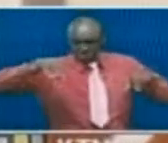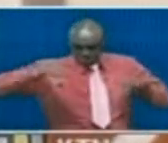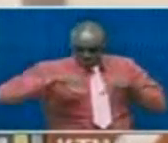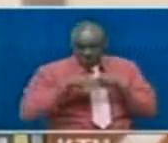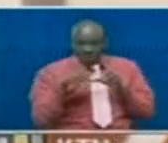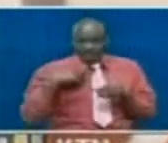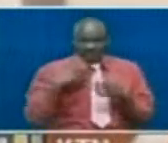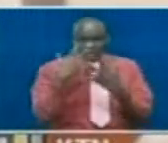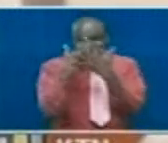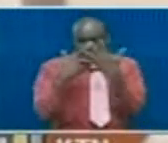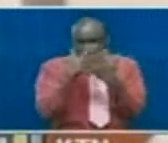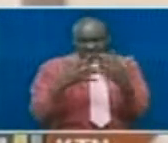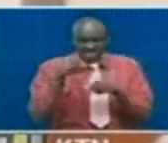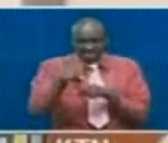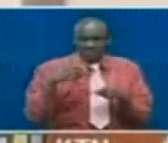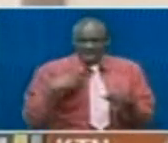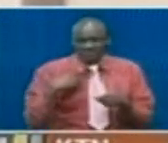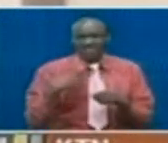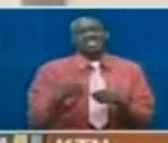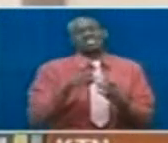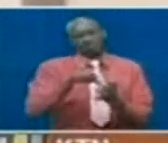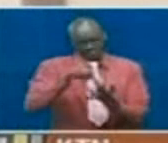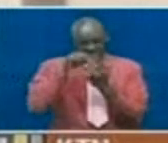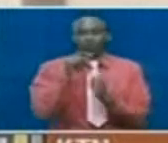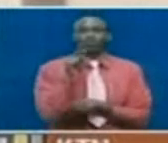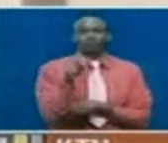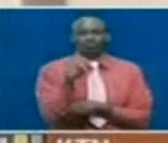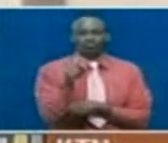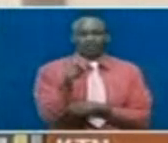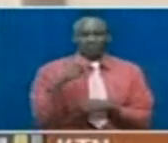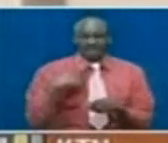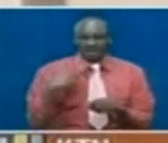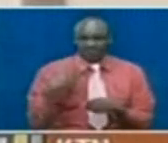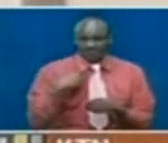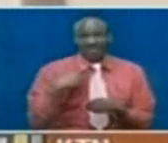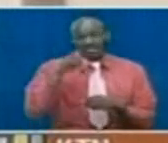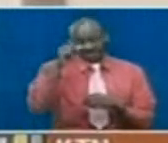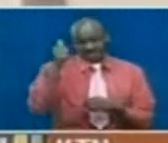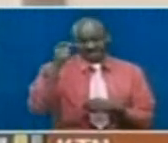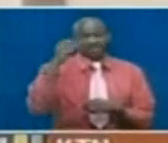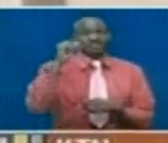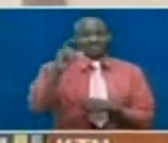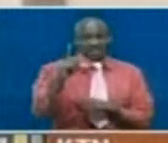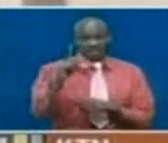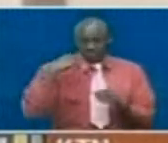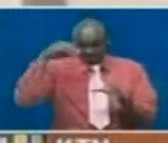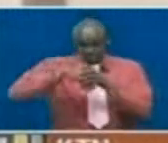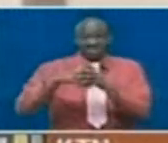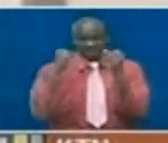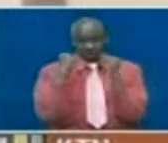wire mesh ambayo imewekwa, which is special steel, inaitwa stencil steel, which is